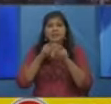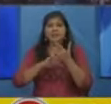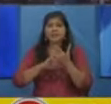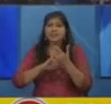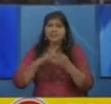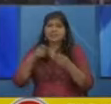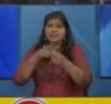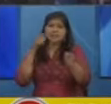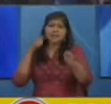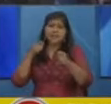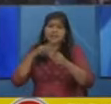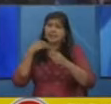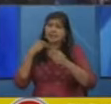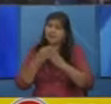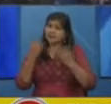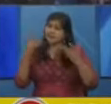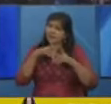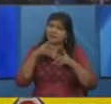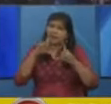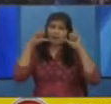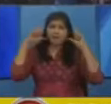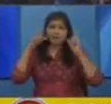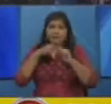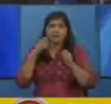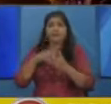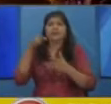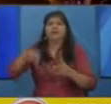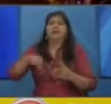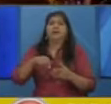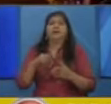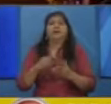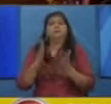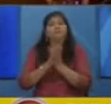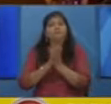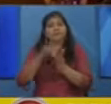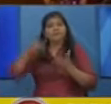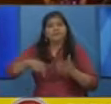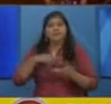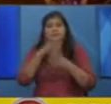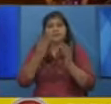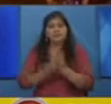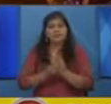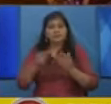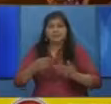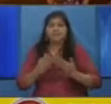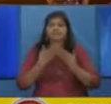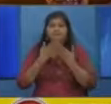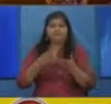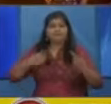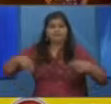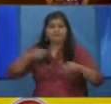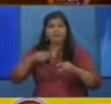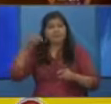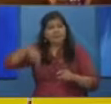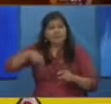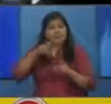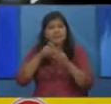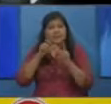है। इस पावन अवसर पर आप सभी को ढेरों शुभकामनाएं। दशहरे का ये